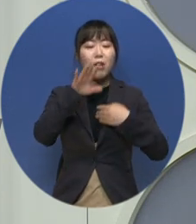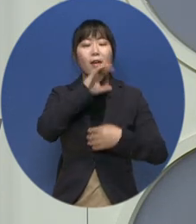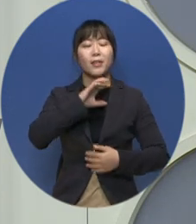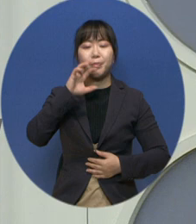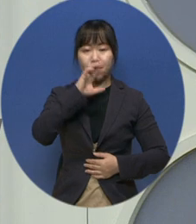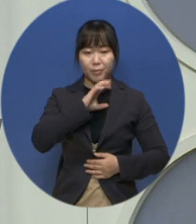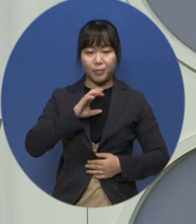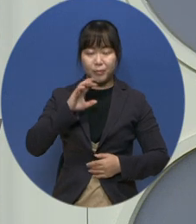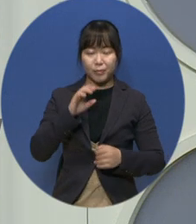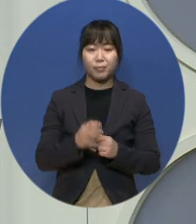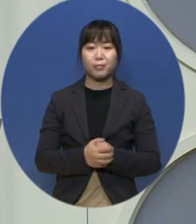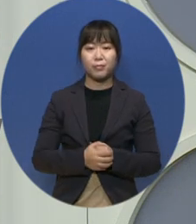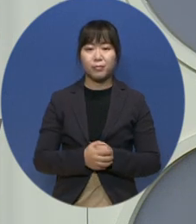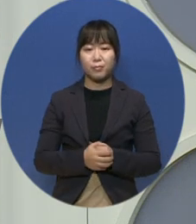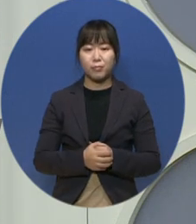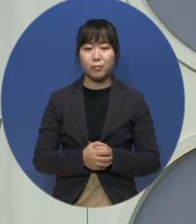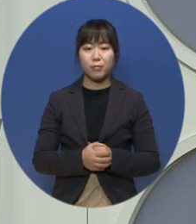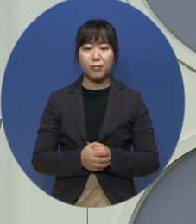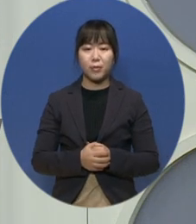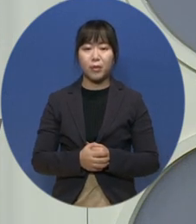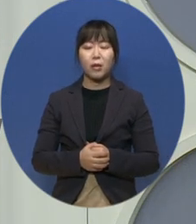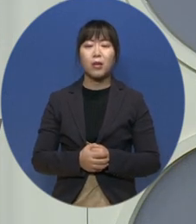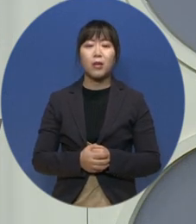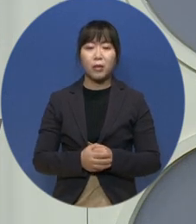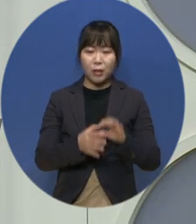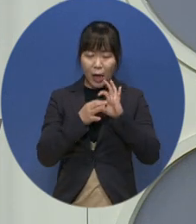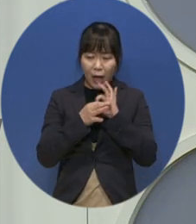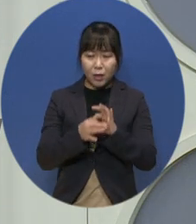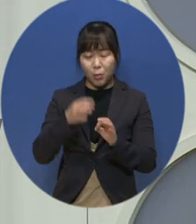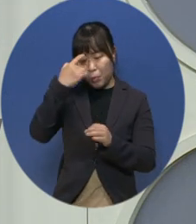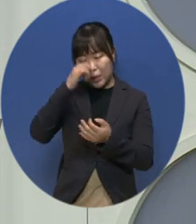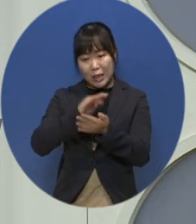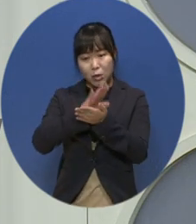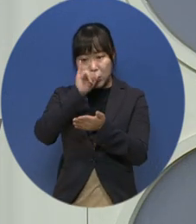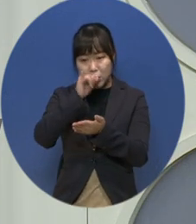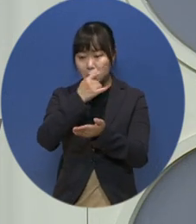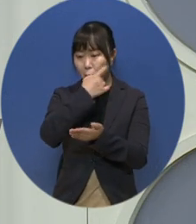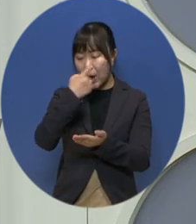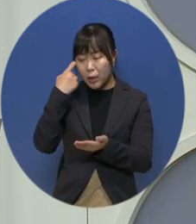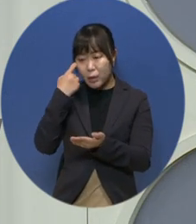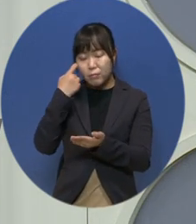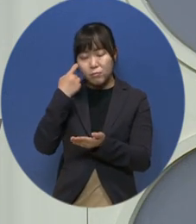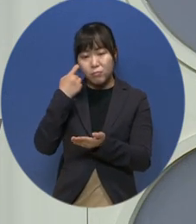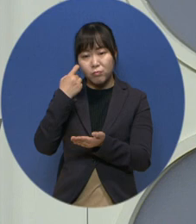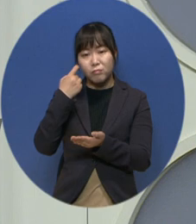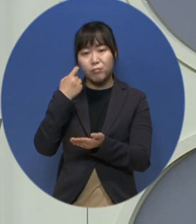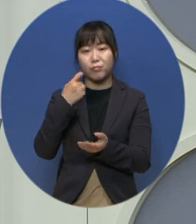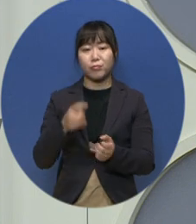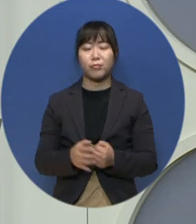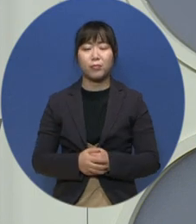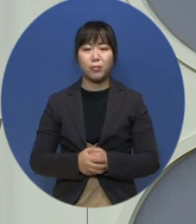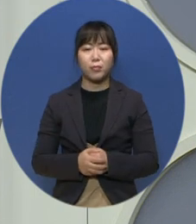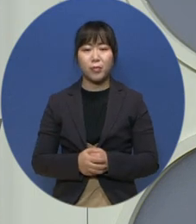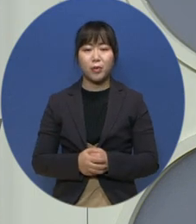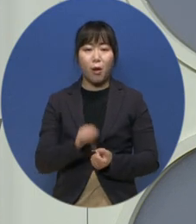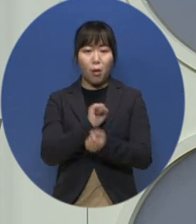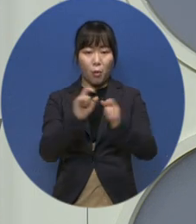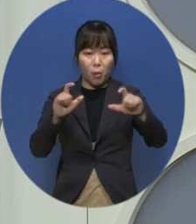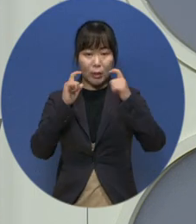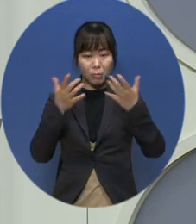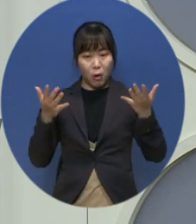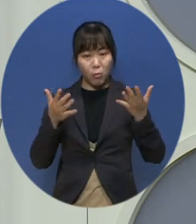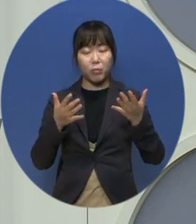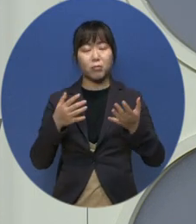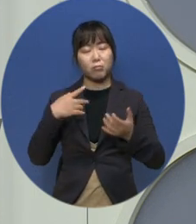이제 계속 저희가 연습장에 들어가면 바리얼 체크니 이런 거 다 하거든요. 그러니까 뭐 확진자가